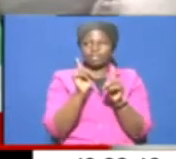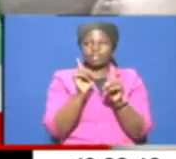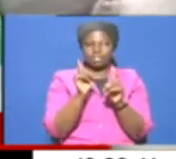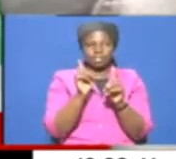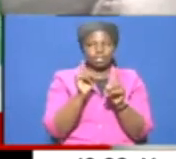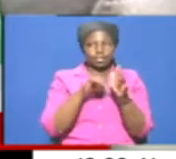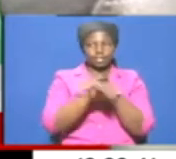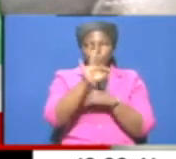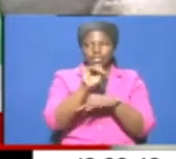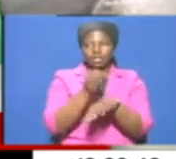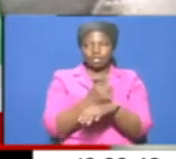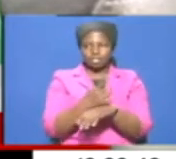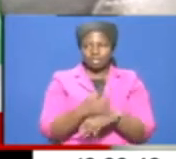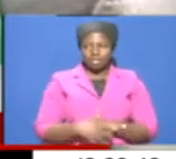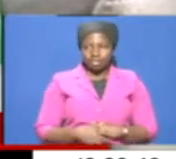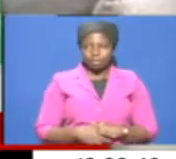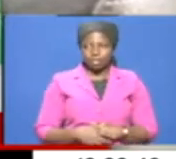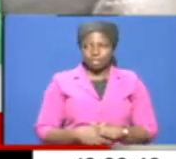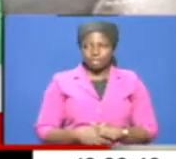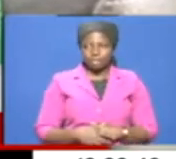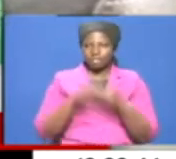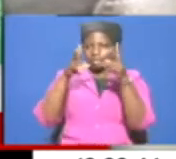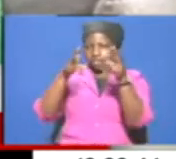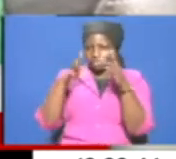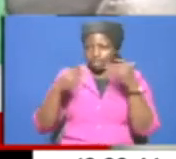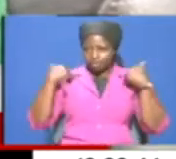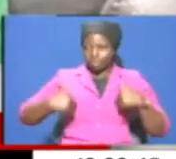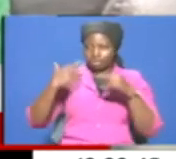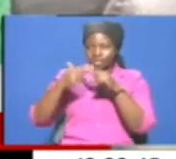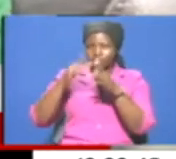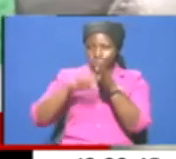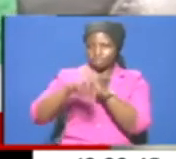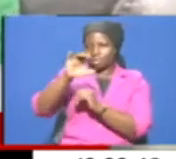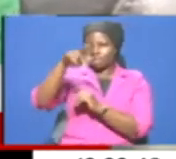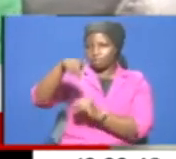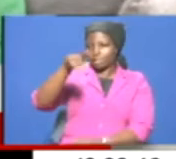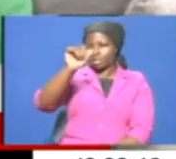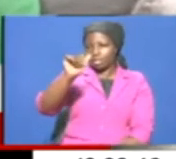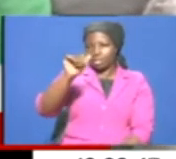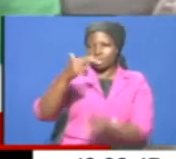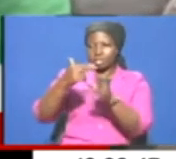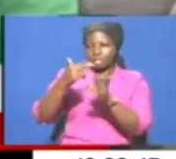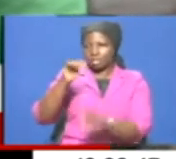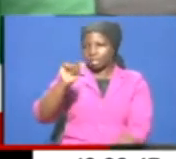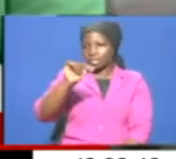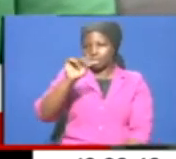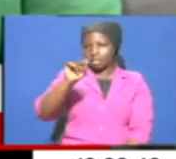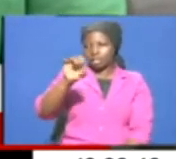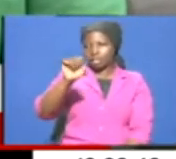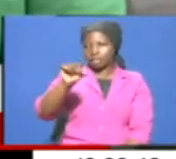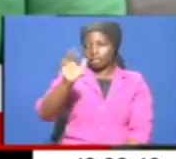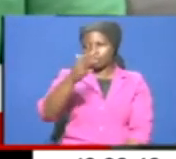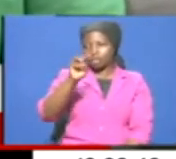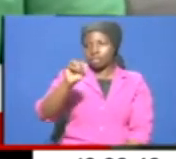Ben. Wasikilizaji, kwa majina ni CPA Agnes Muthoni Murage,